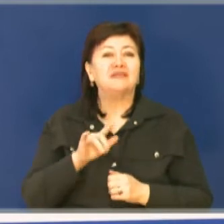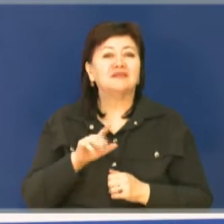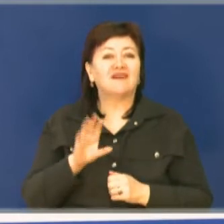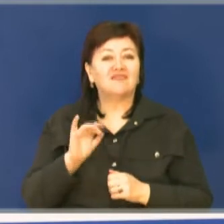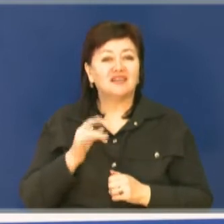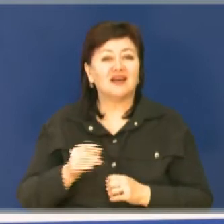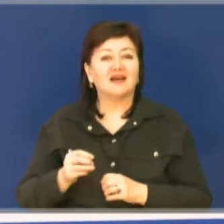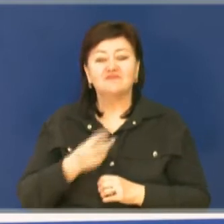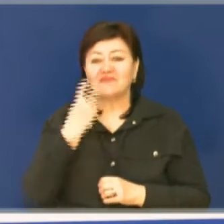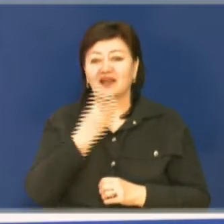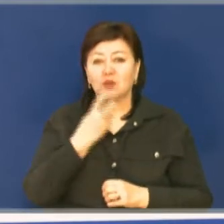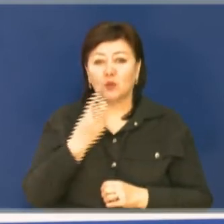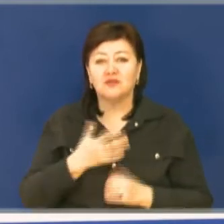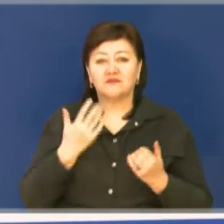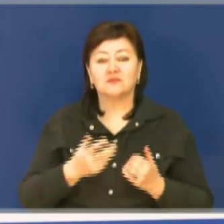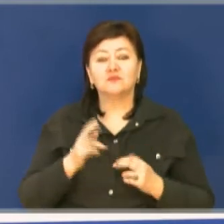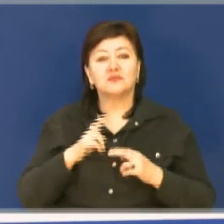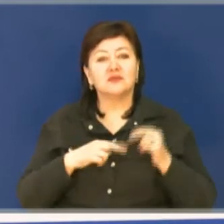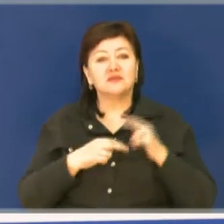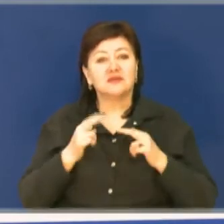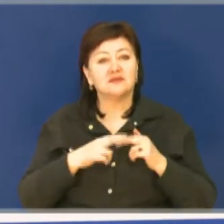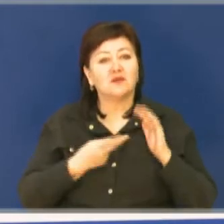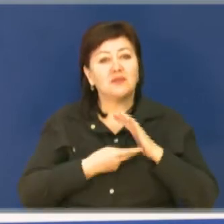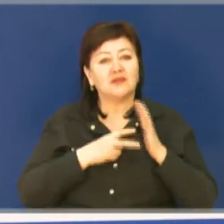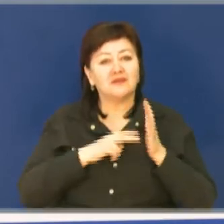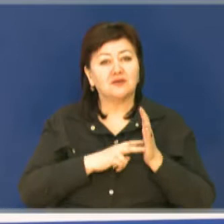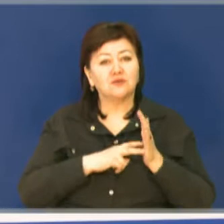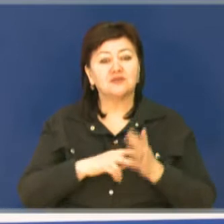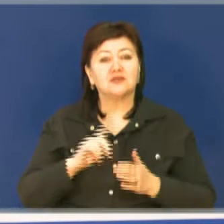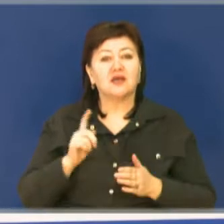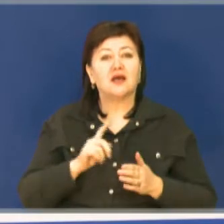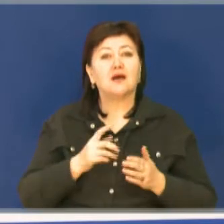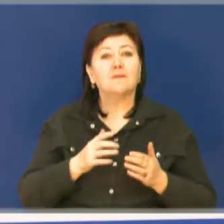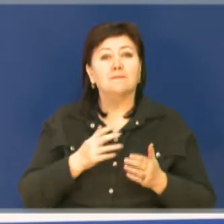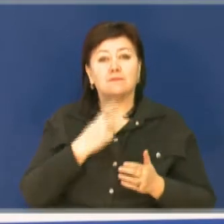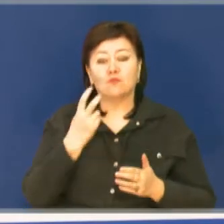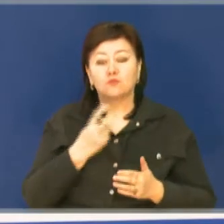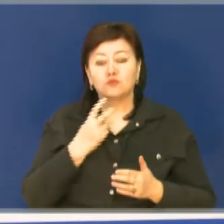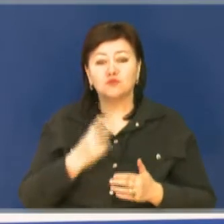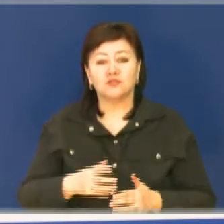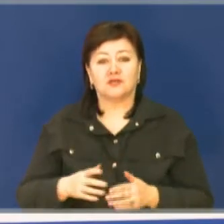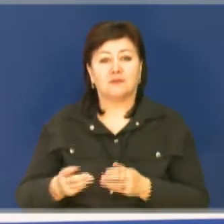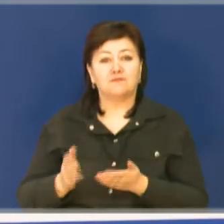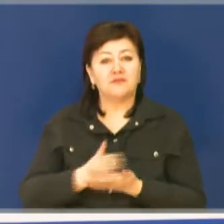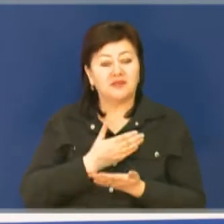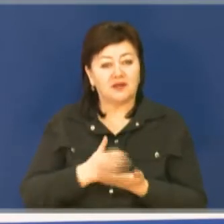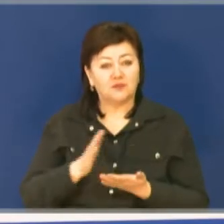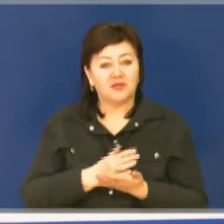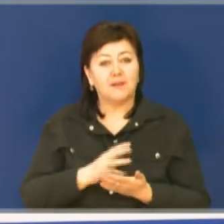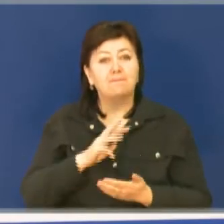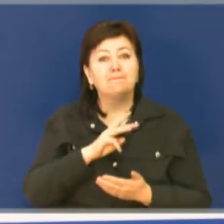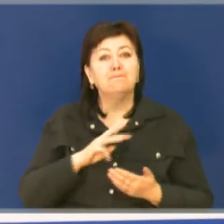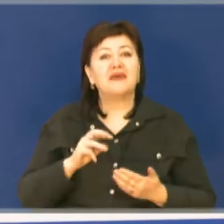Проект предусматривает строительство комплекса по сортировке мусора на полигоне твердобытовых отходов, а также комплексов механической